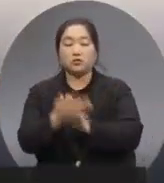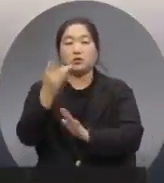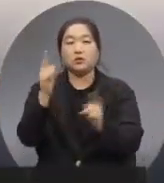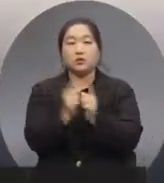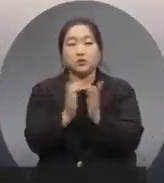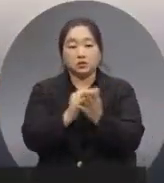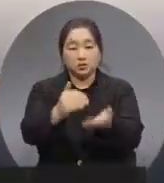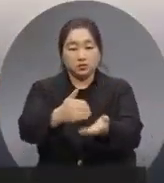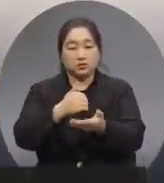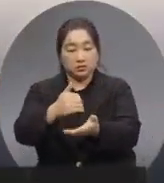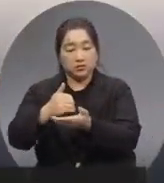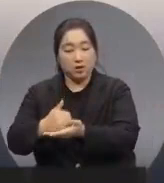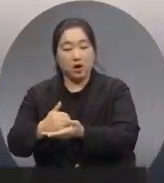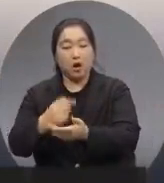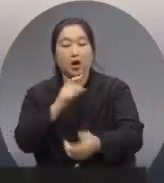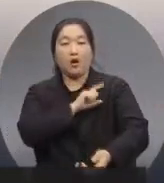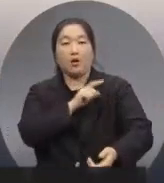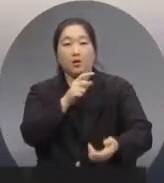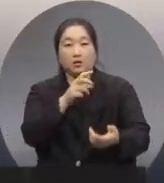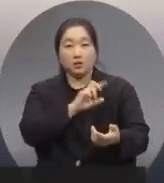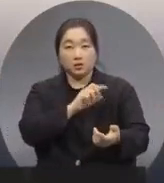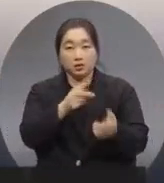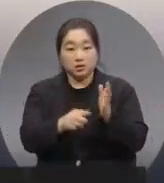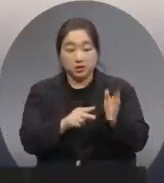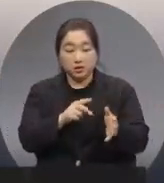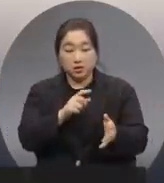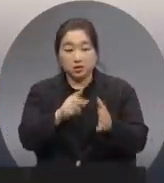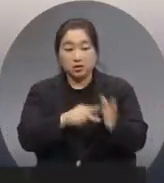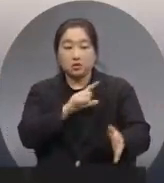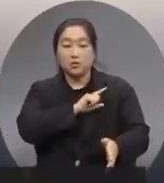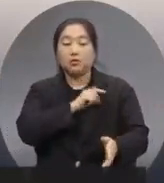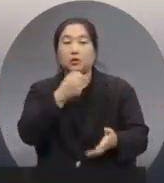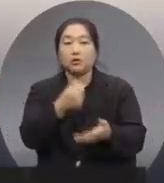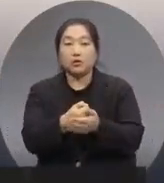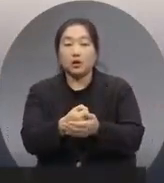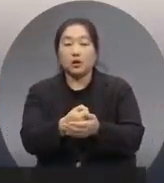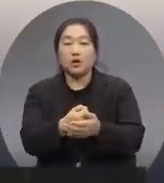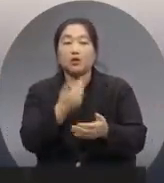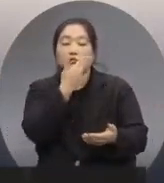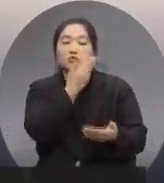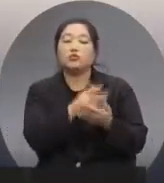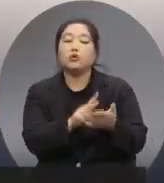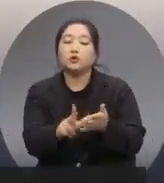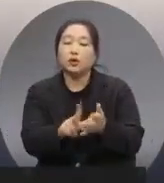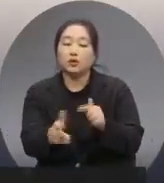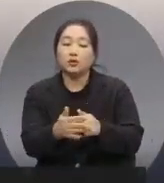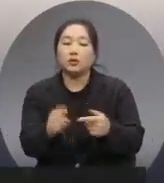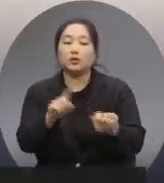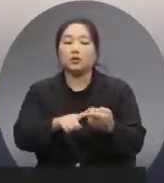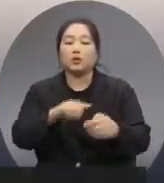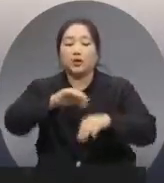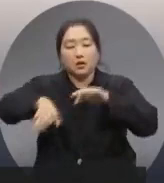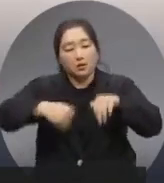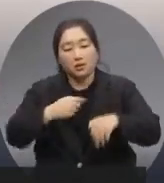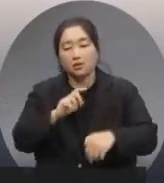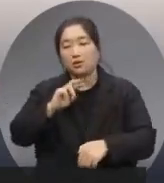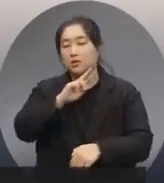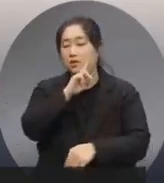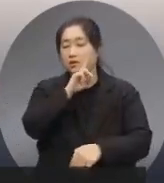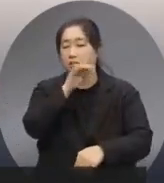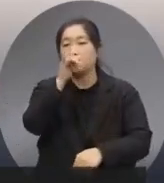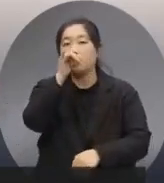직접 그 이게 주민의견 수렴이 굉장히 영명 개정하는데 중요한 자료를 활용이 되기 때문에이 부분에 대해서 좀 개입한게